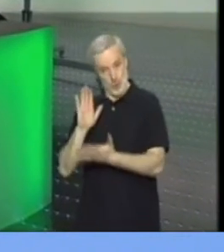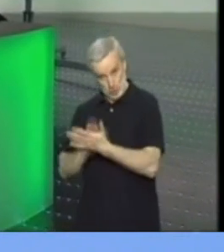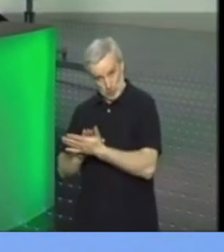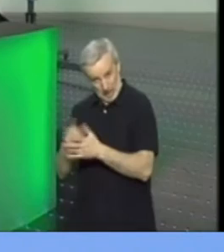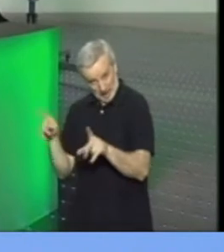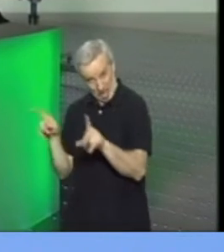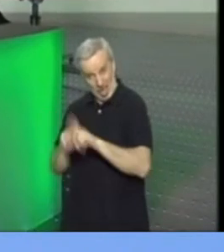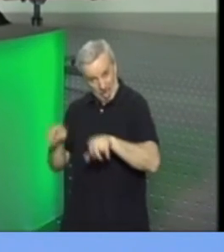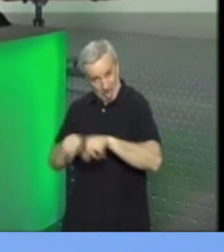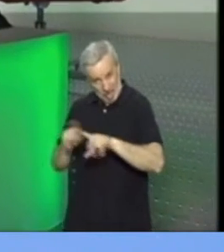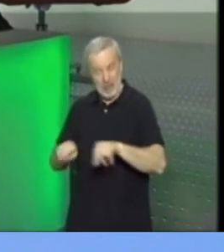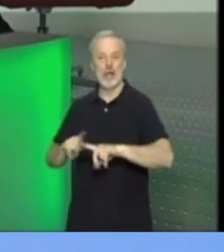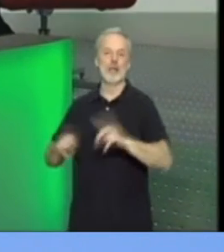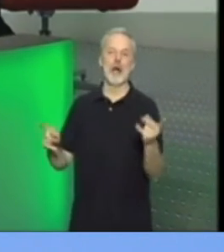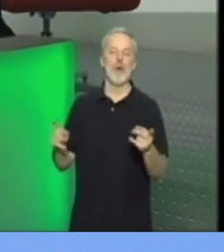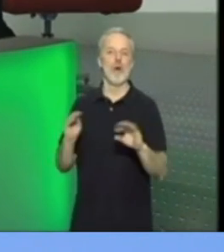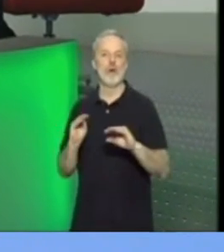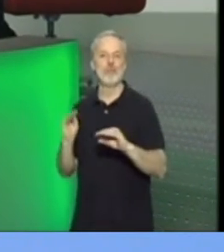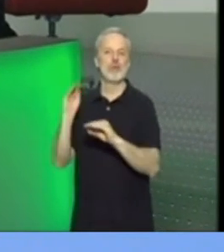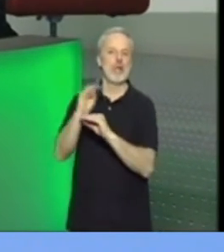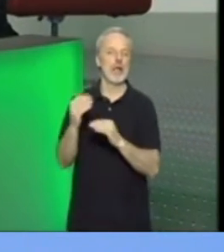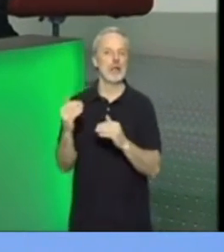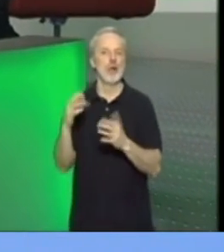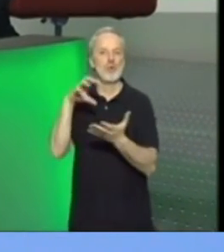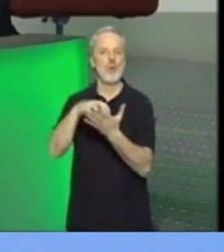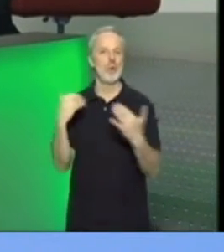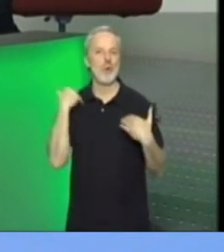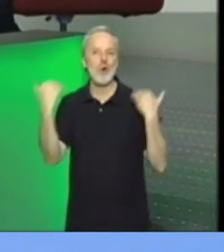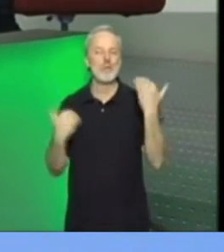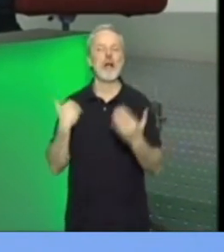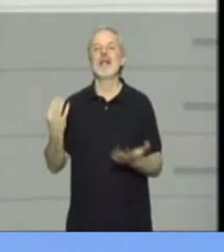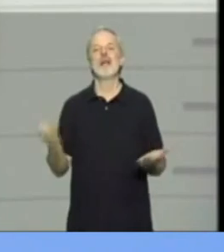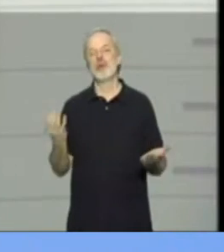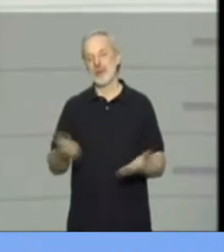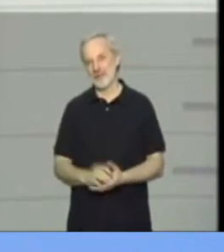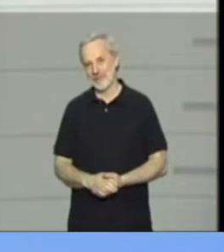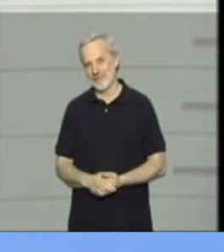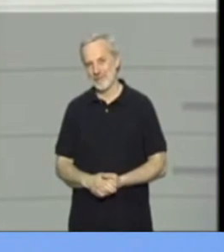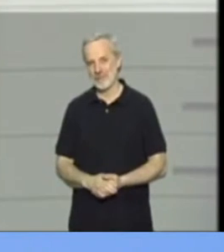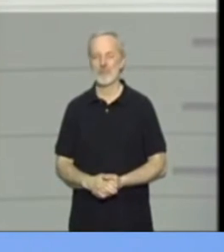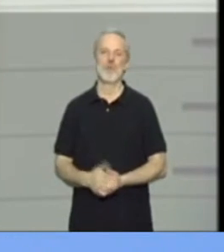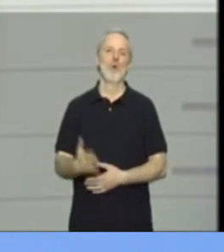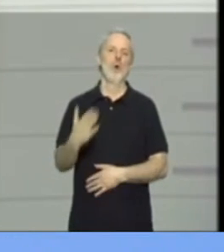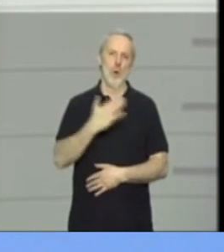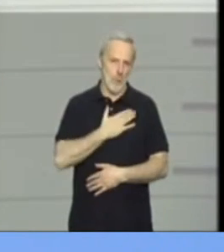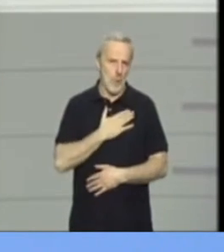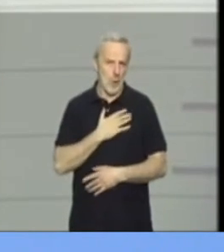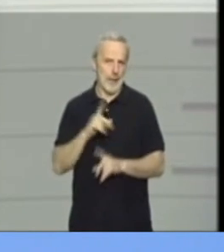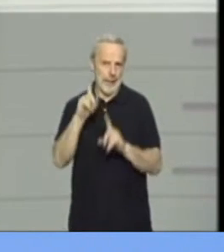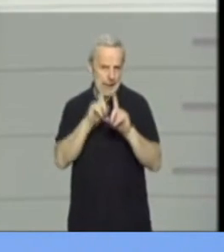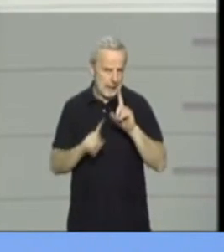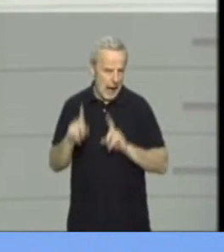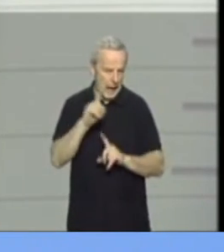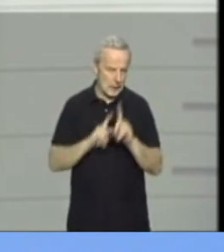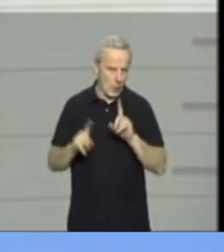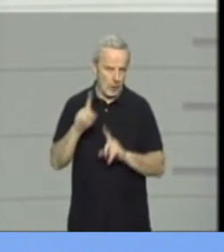nebo stabilizovat tenhle závod v té podobě, v jaké je, a jak plánujete, co bude dál se závodem Míru? Z mého pohledu si